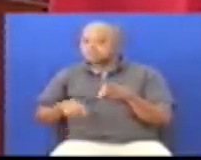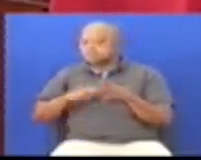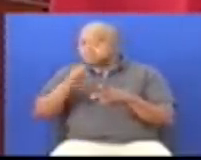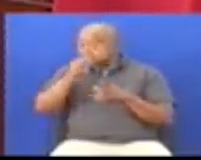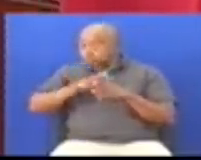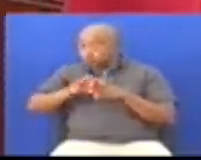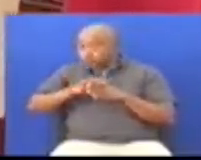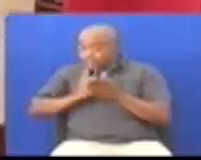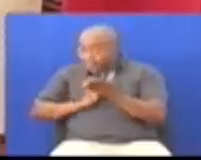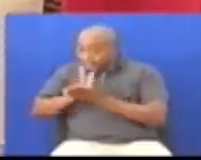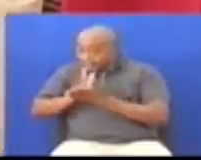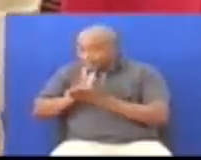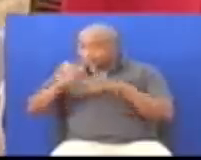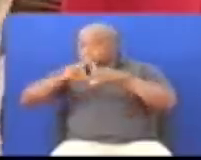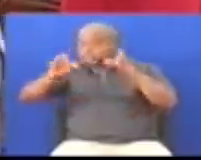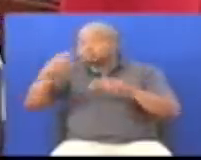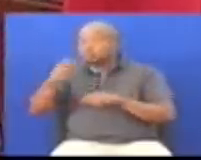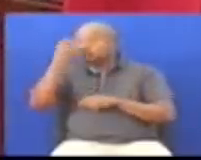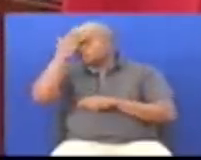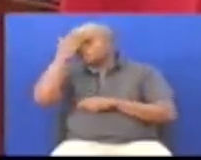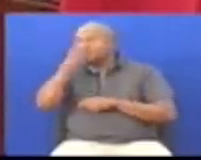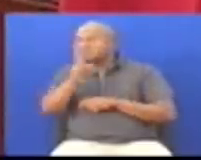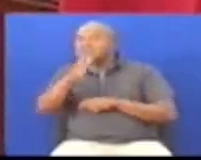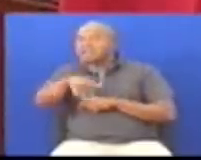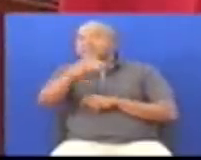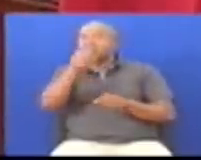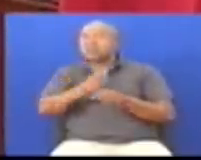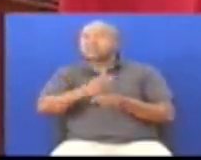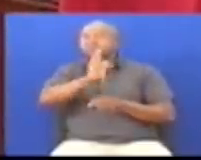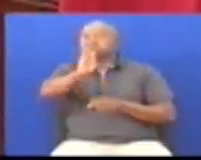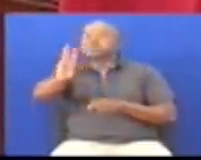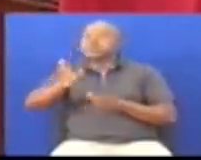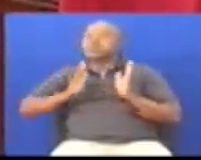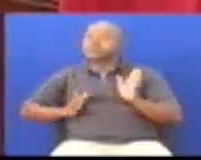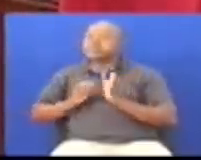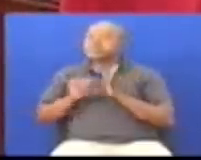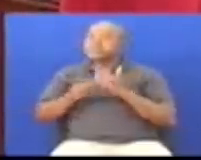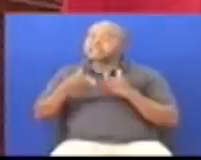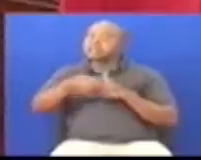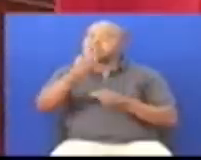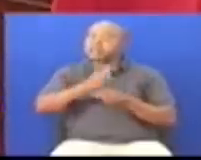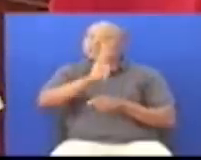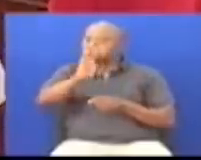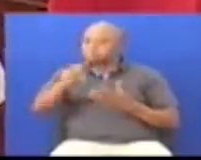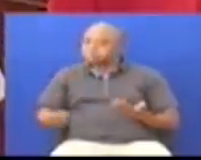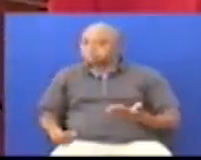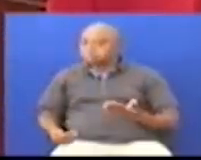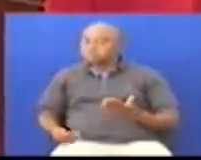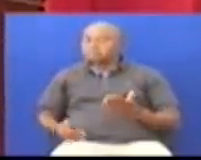Tutajua mkimbizi gani amekwenda kufanya kazi mahala fulani, imeliingizia